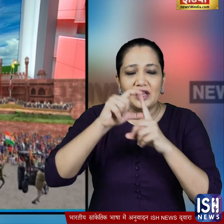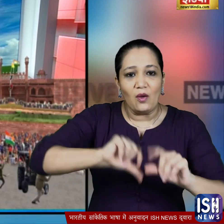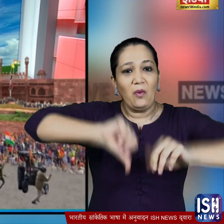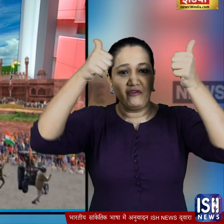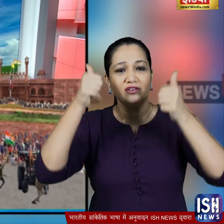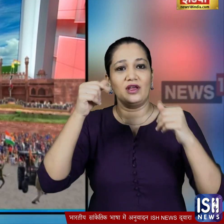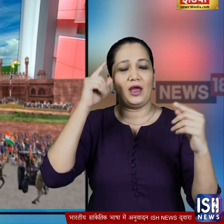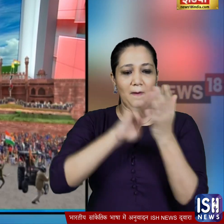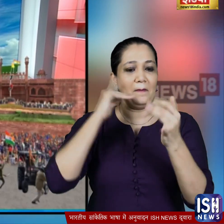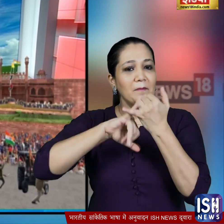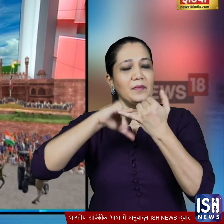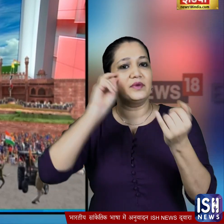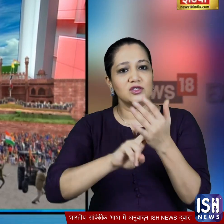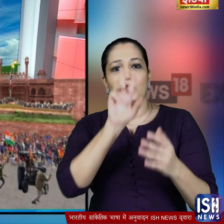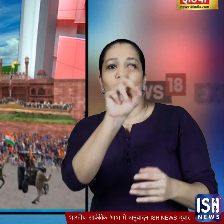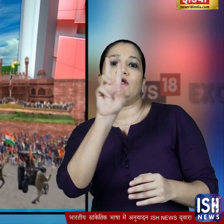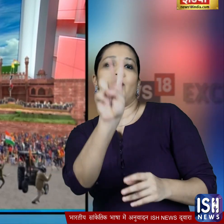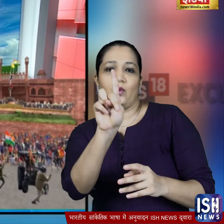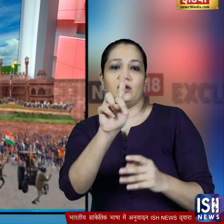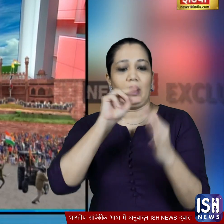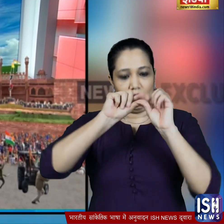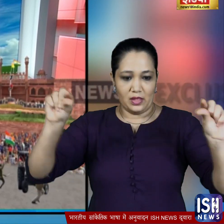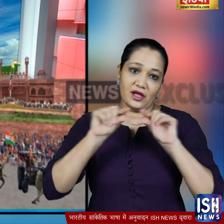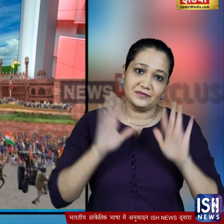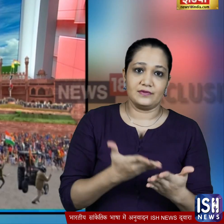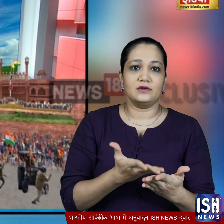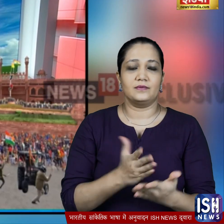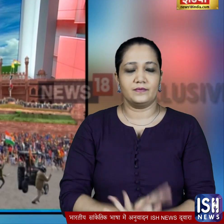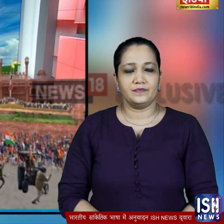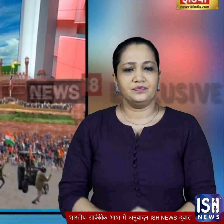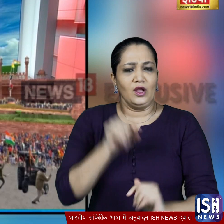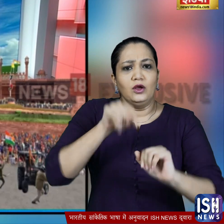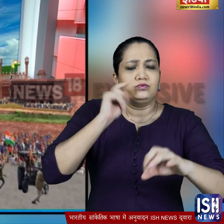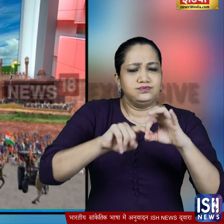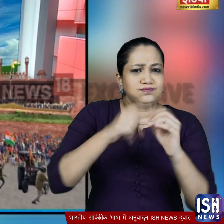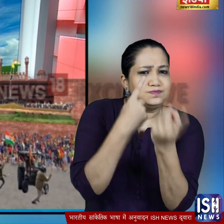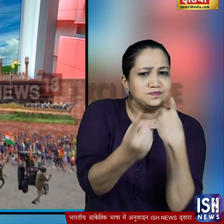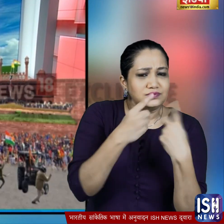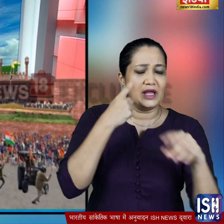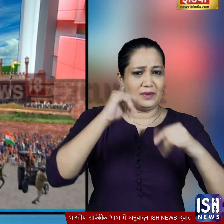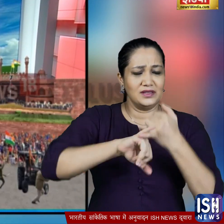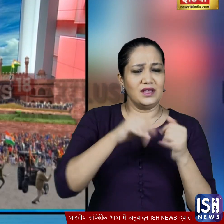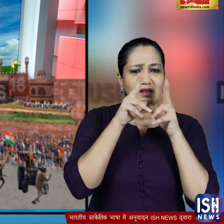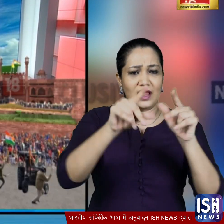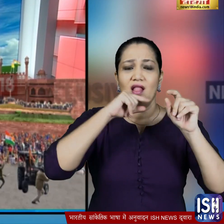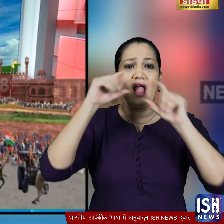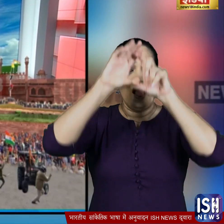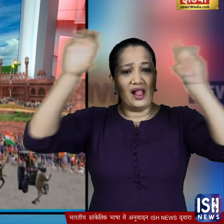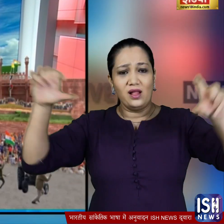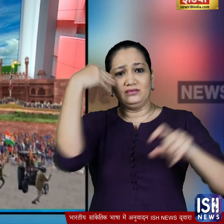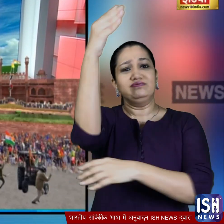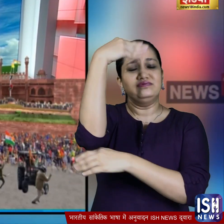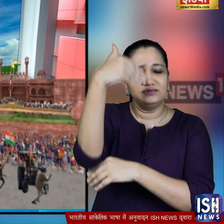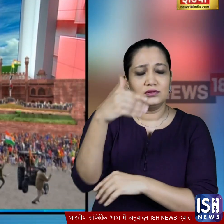मिशन 2021। पुलिस का कहना है कि पूछताछ में इकबाल सिंह ने बताया कि लाल किले पर झंडा फहराने